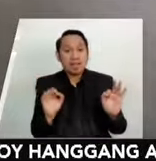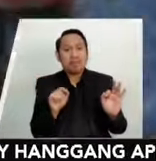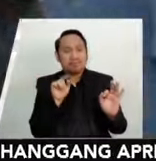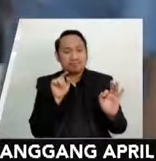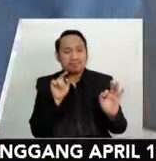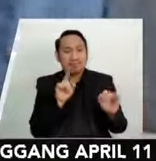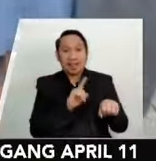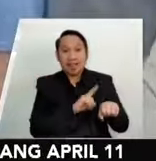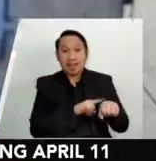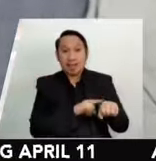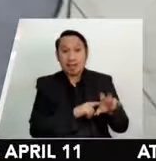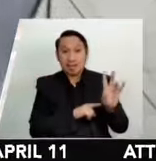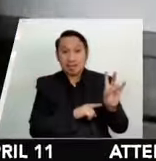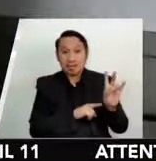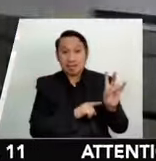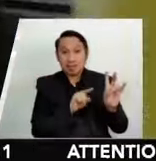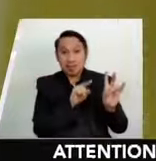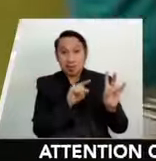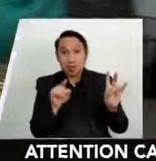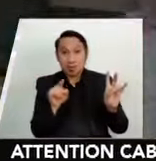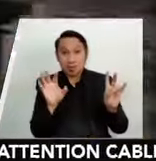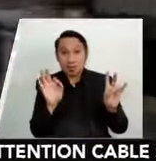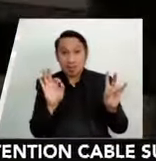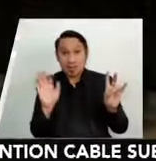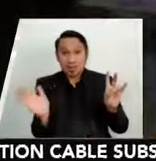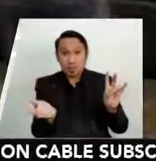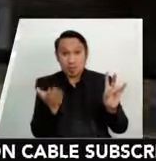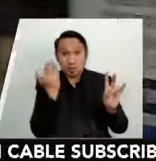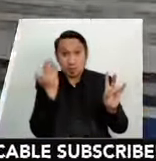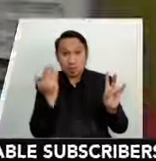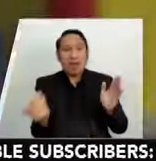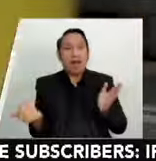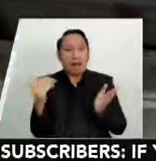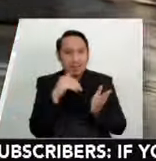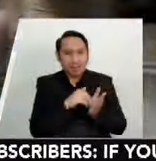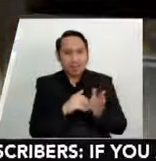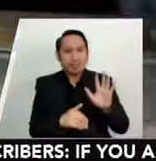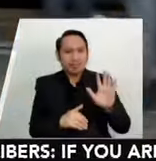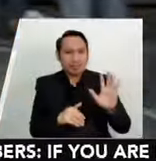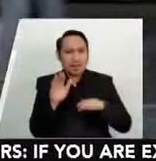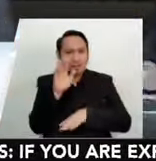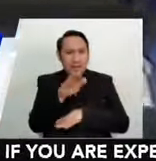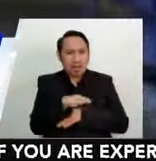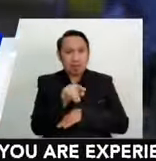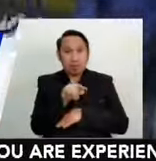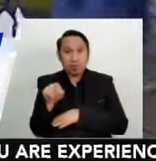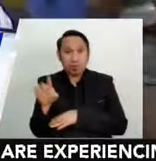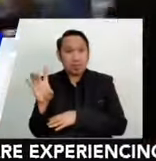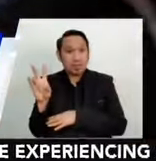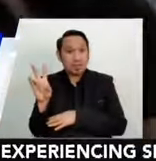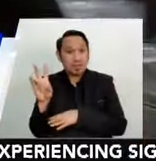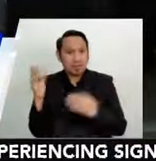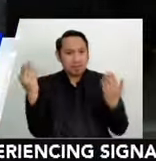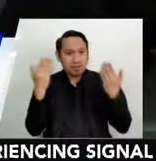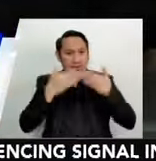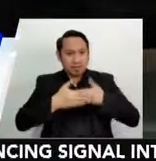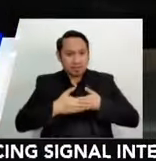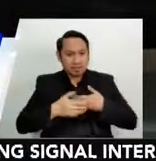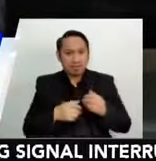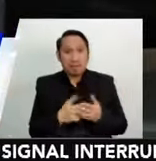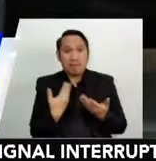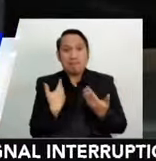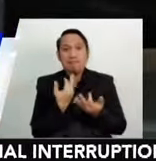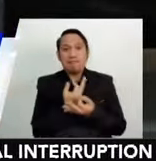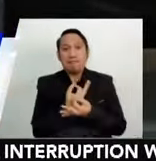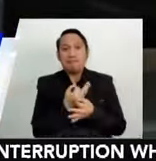7 na umaga hanggang alas 9 na umaga. Mayroon ulit mamayang alas 5 ng hapon hanggang alas 7 ng gabi. May libreng sakay rin sa LRT